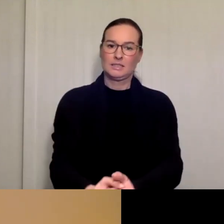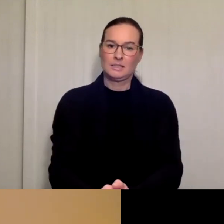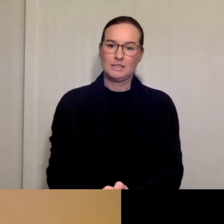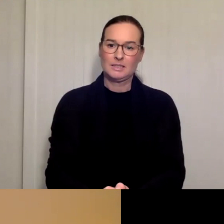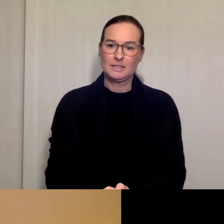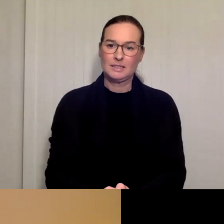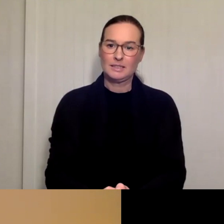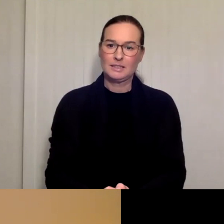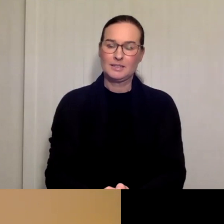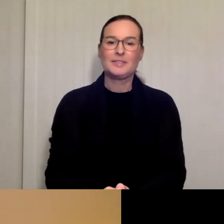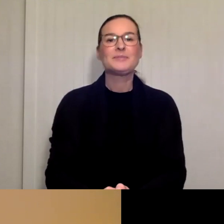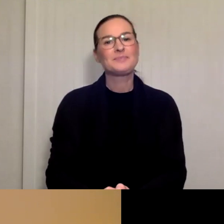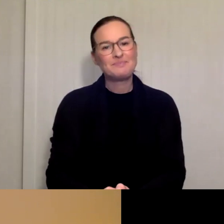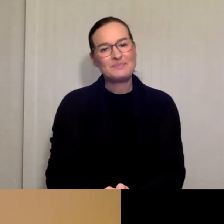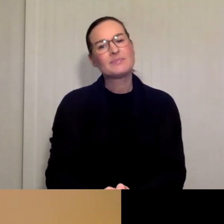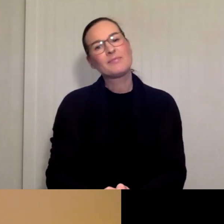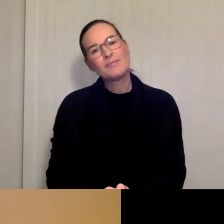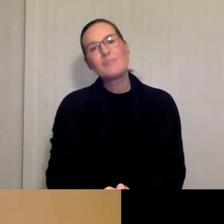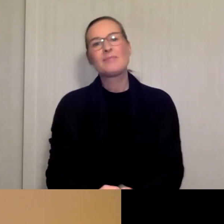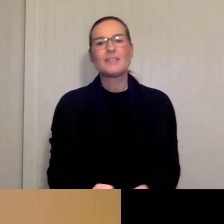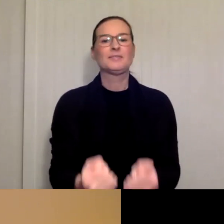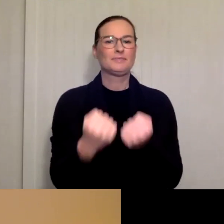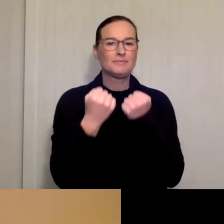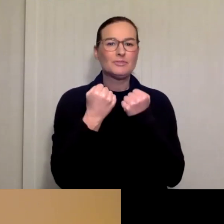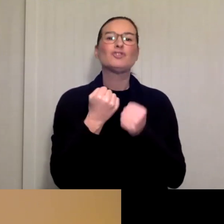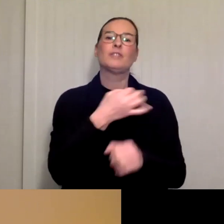Ja, das ist eine schwierige Frage.